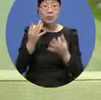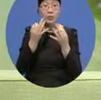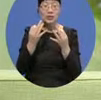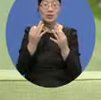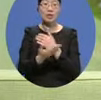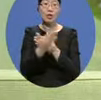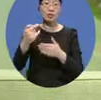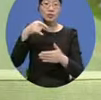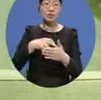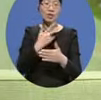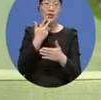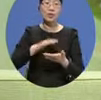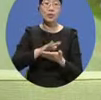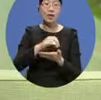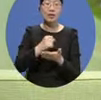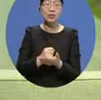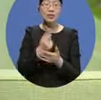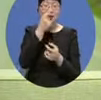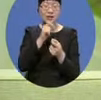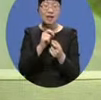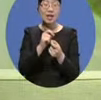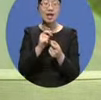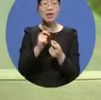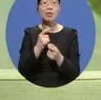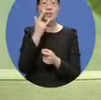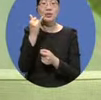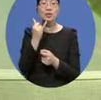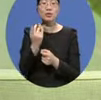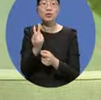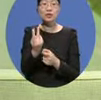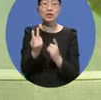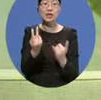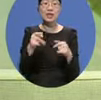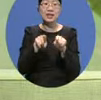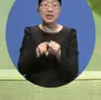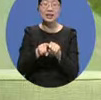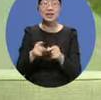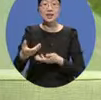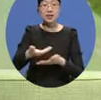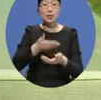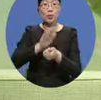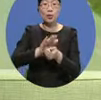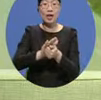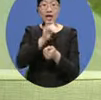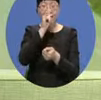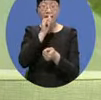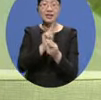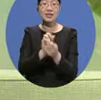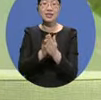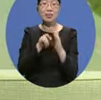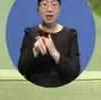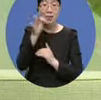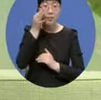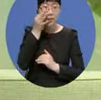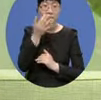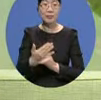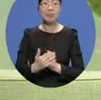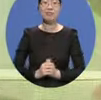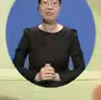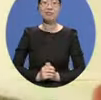중에 영어 놀이로 친한 엄마 두 분이서 품앗이 교육을 하고 계시대요. 이 노하우를 좀 배워보고 싶어서 저희가 직접 찾아가 봤거든요. 함께